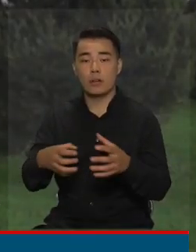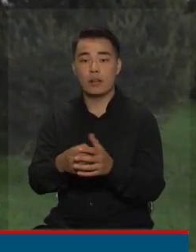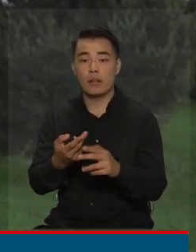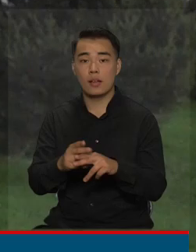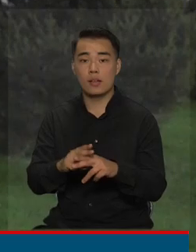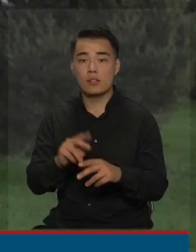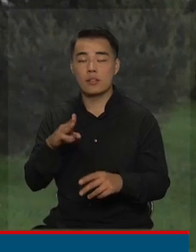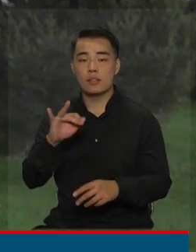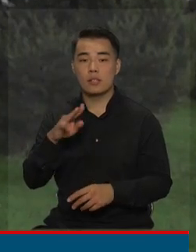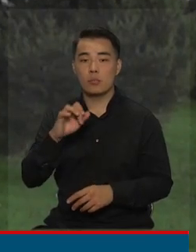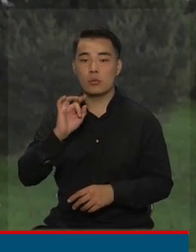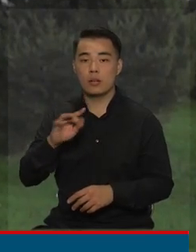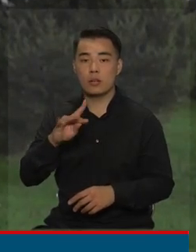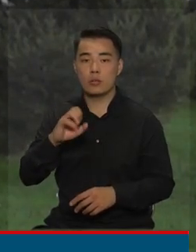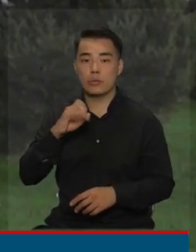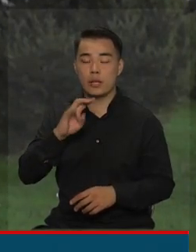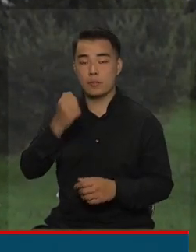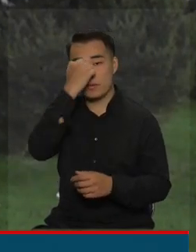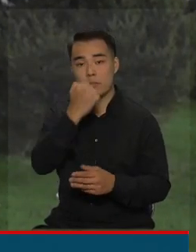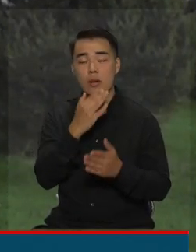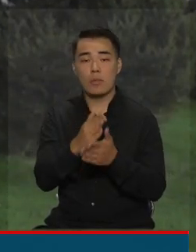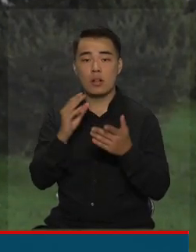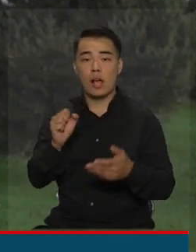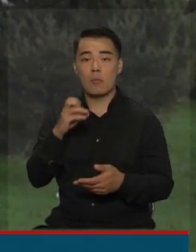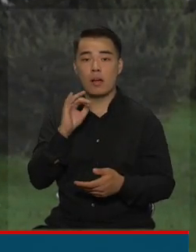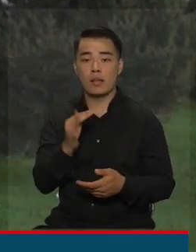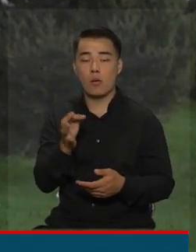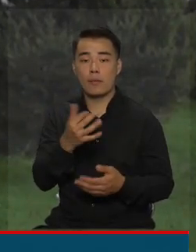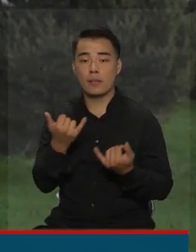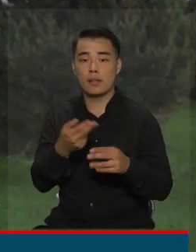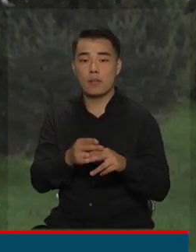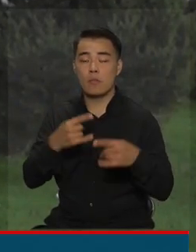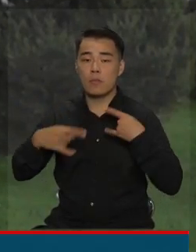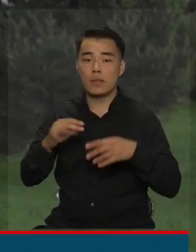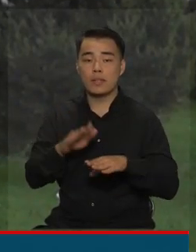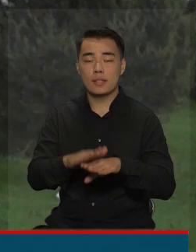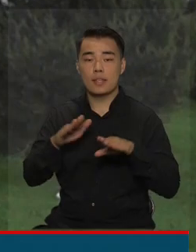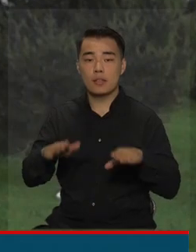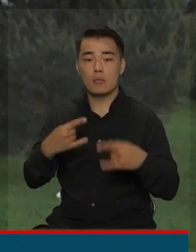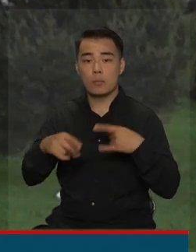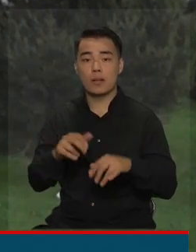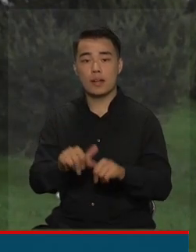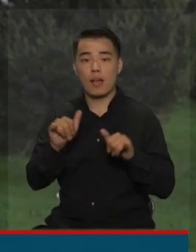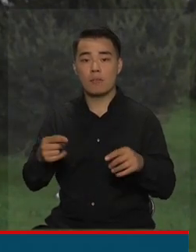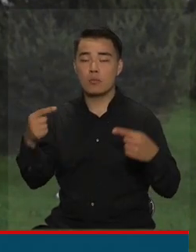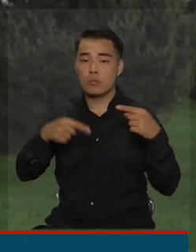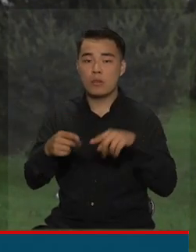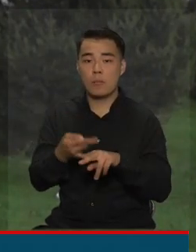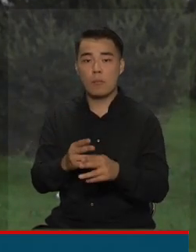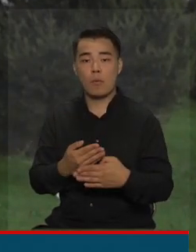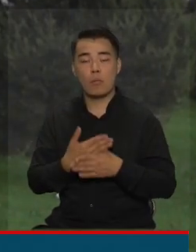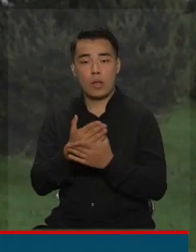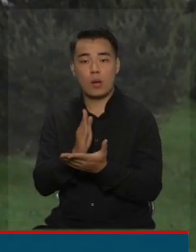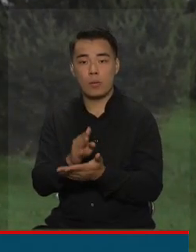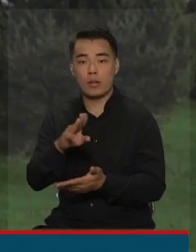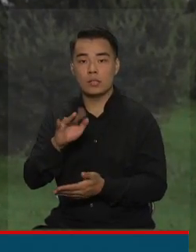атап айтқанда Тимур Русланұлына алғыс айтамын. Абай облысындағы футболдың, оның ішінде балалар футболын дамытуға жан-жақты көмек көрсетіп жатыр.